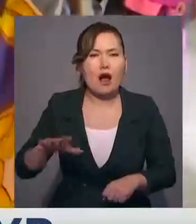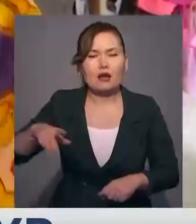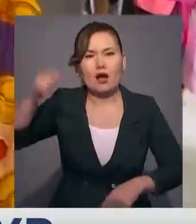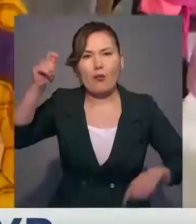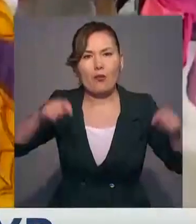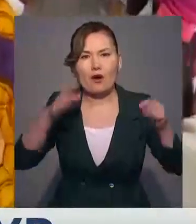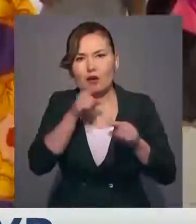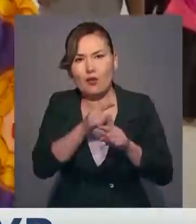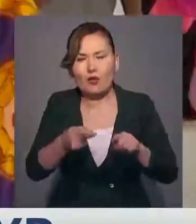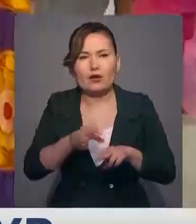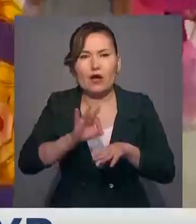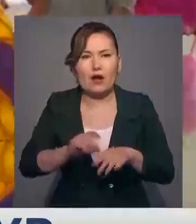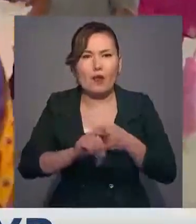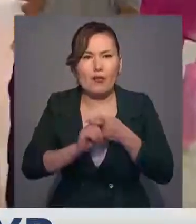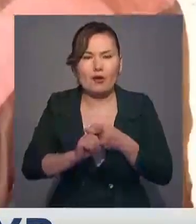маусым кезінде